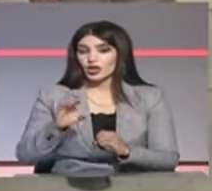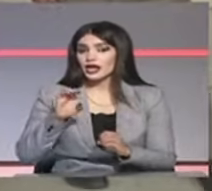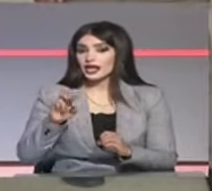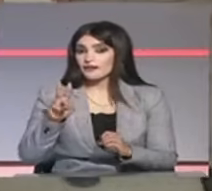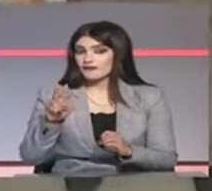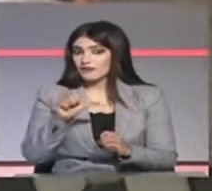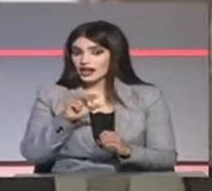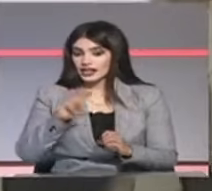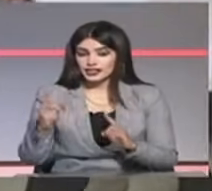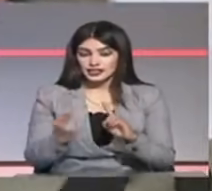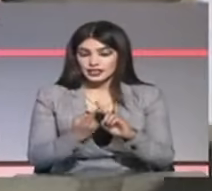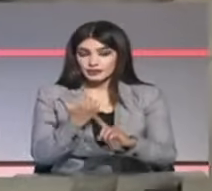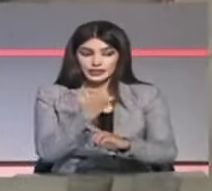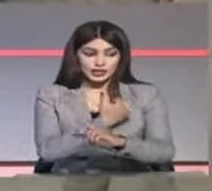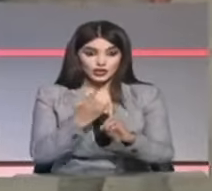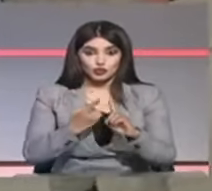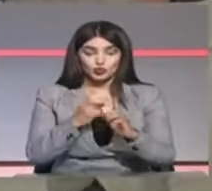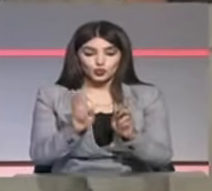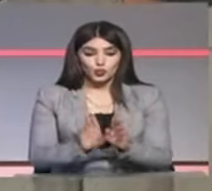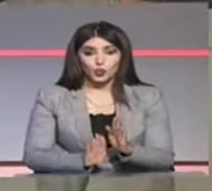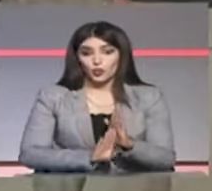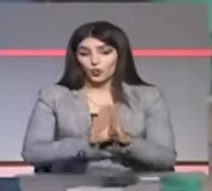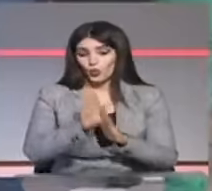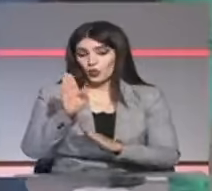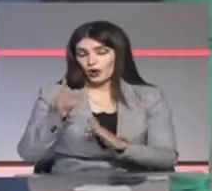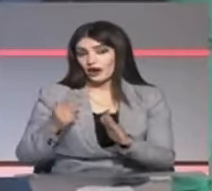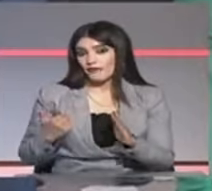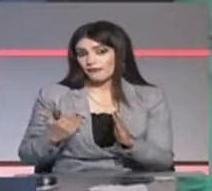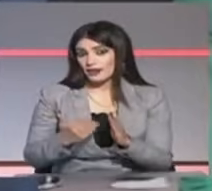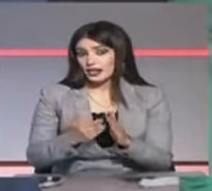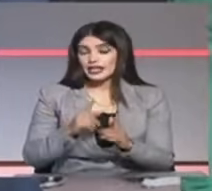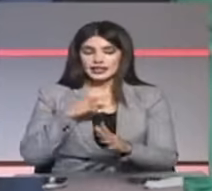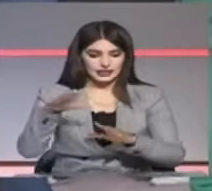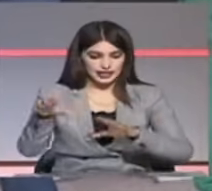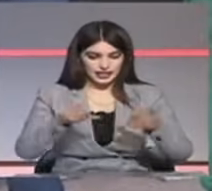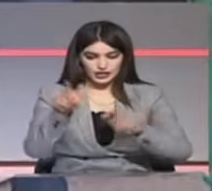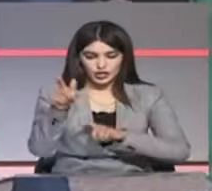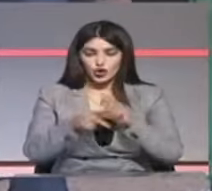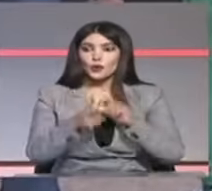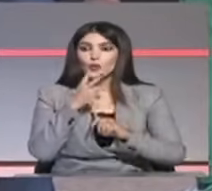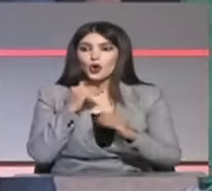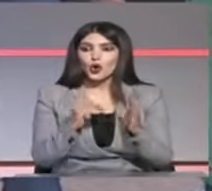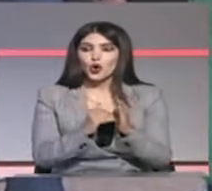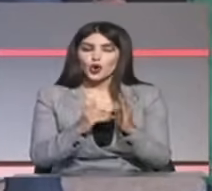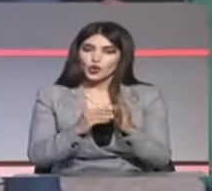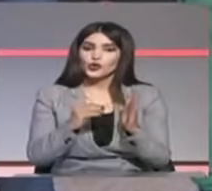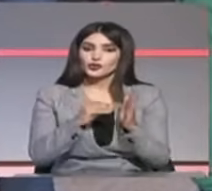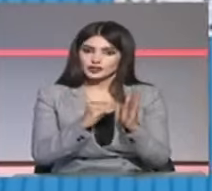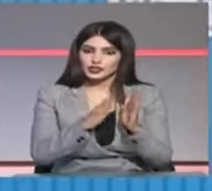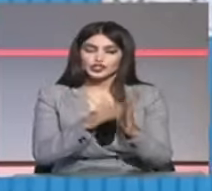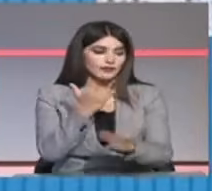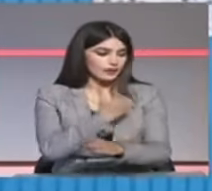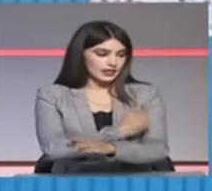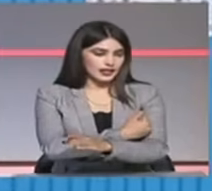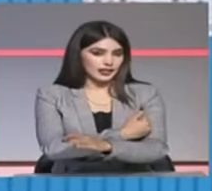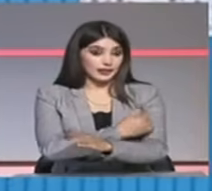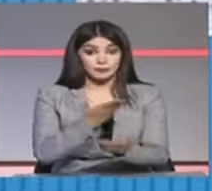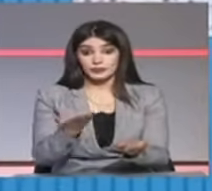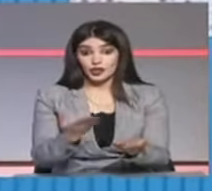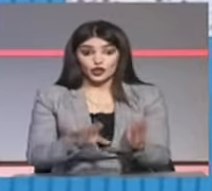تلقى كورونا يشهد ارتفاعا في الفتره الاخيره داعيا المواطنين الى المزيد الاقبال على التسجيل